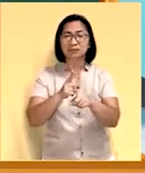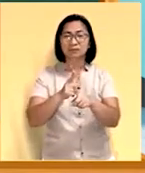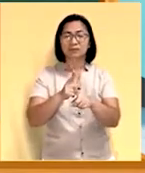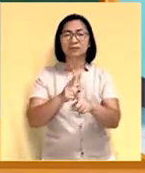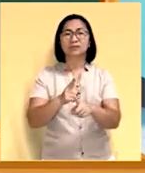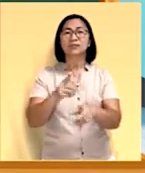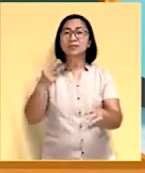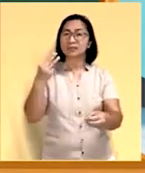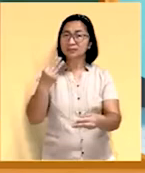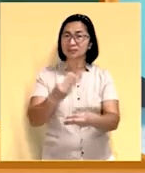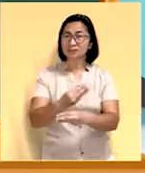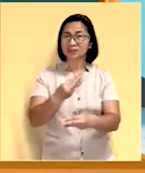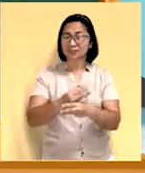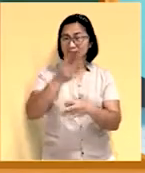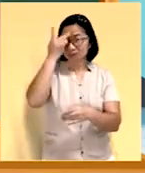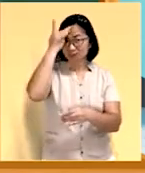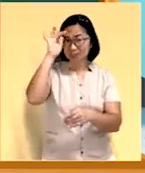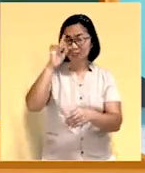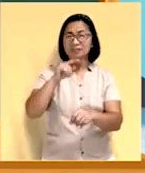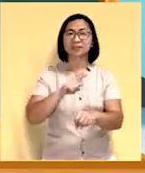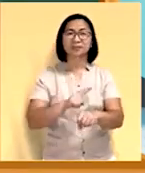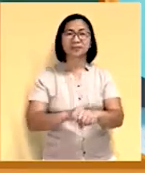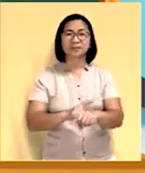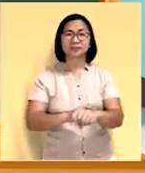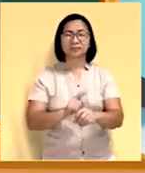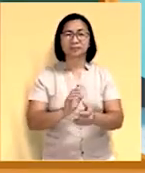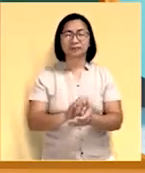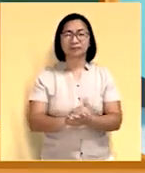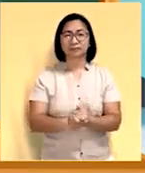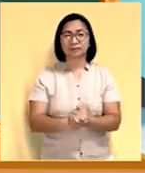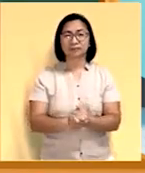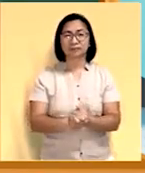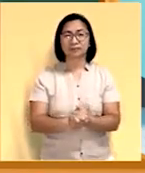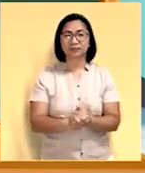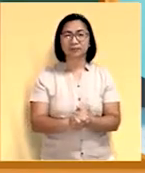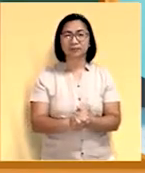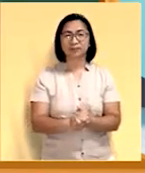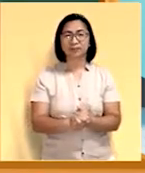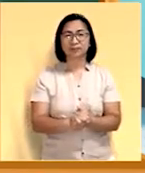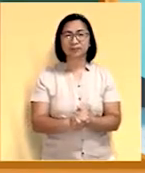bata. It's Mathalino time!